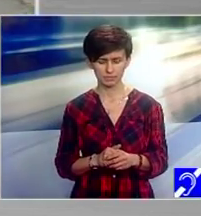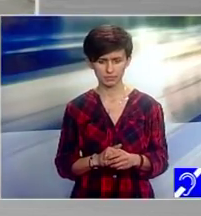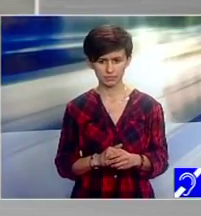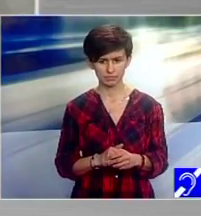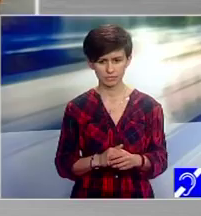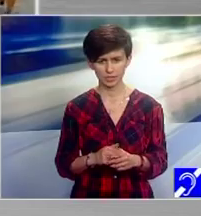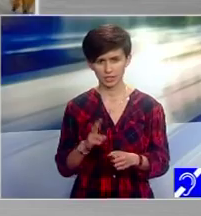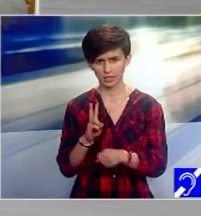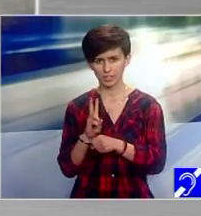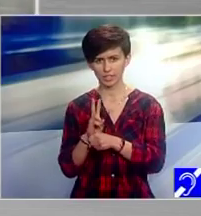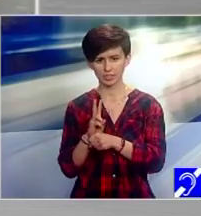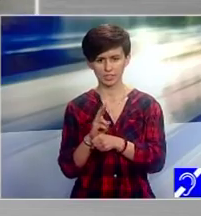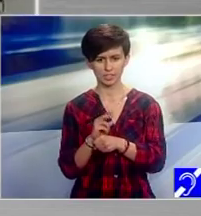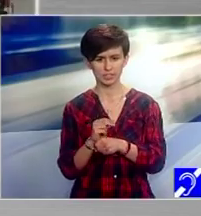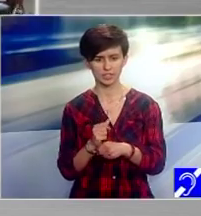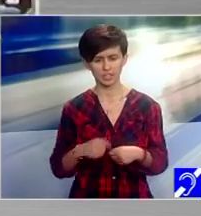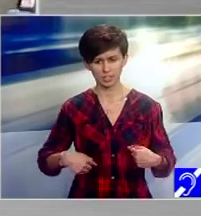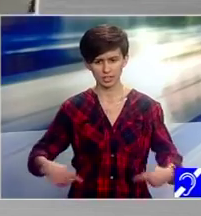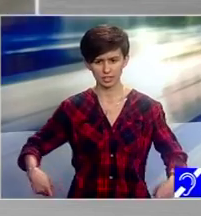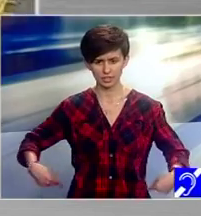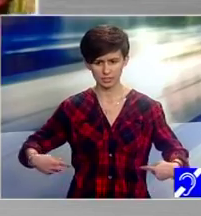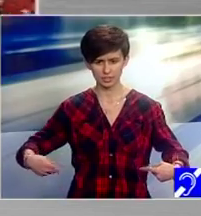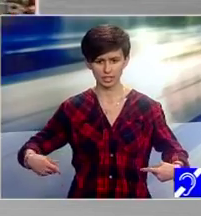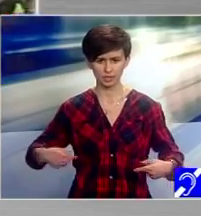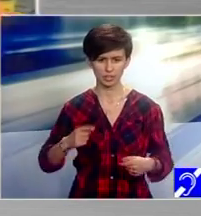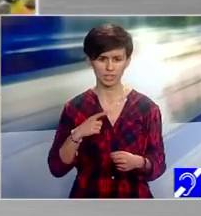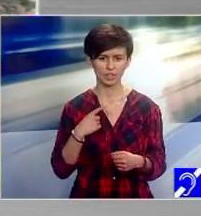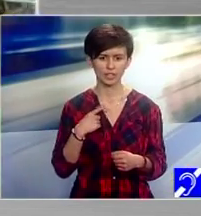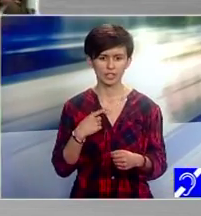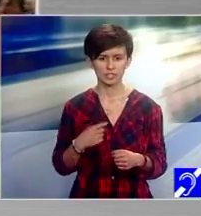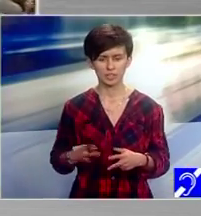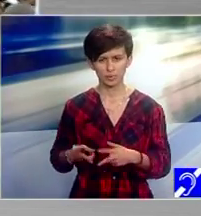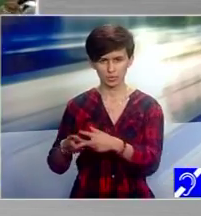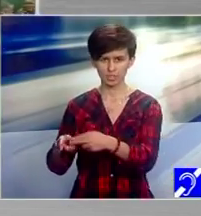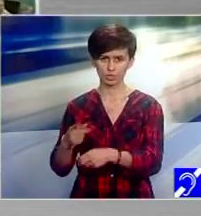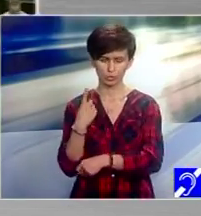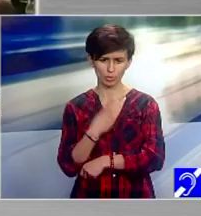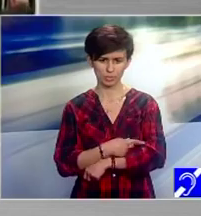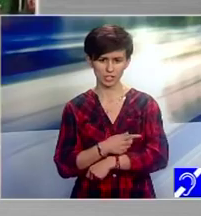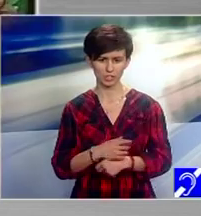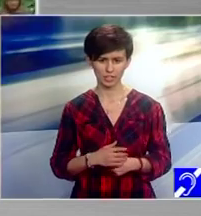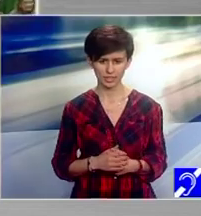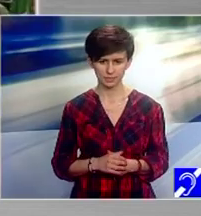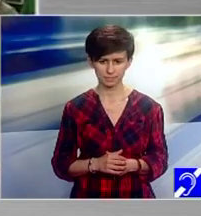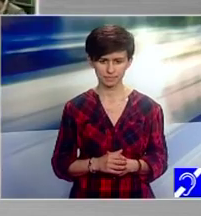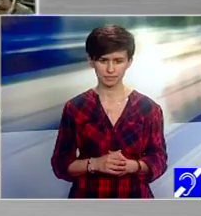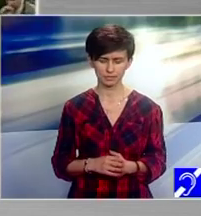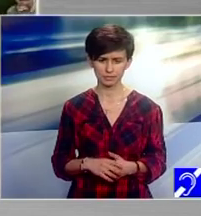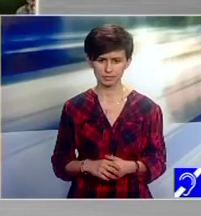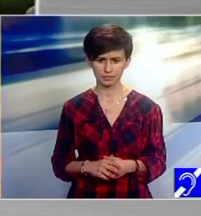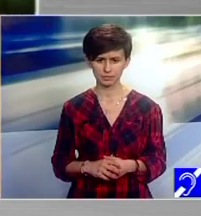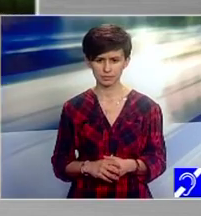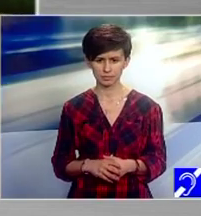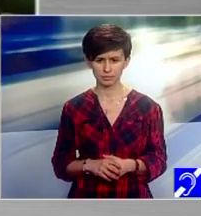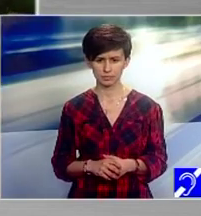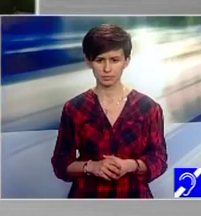Haideți, grijă la capul lui. Ia-i, din păcate, e cursă cu obstacole, că așa e viața. Mâna bună,